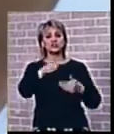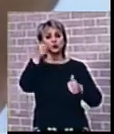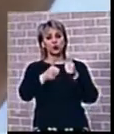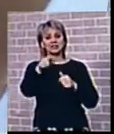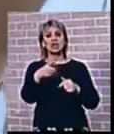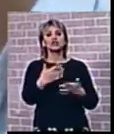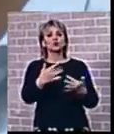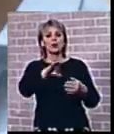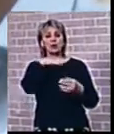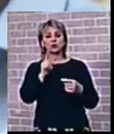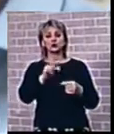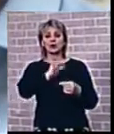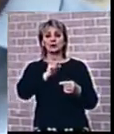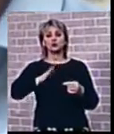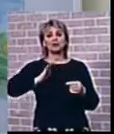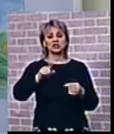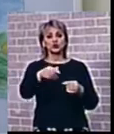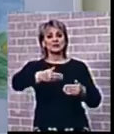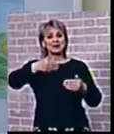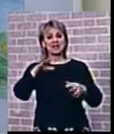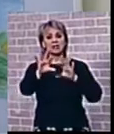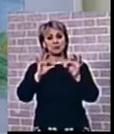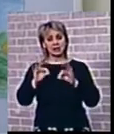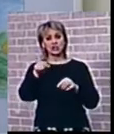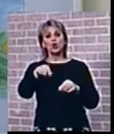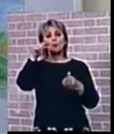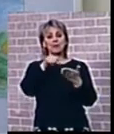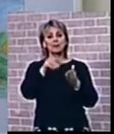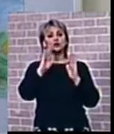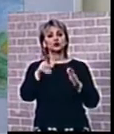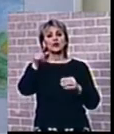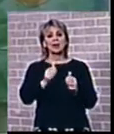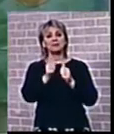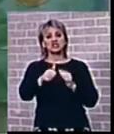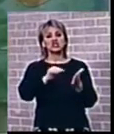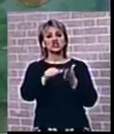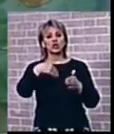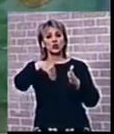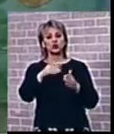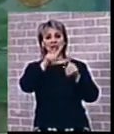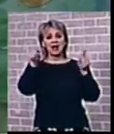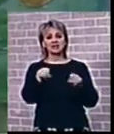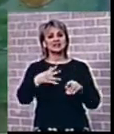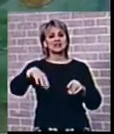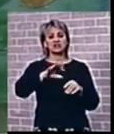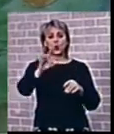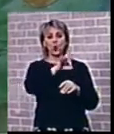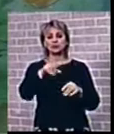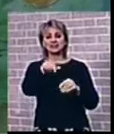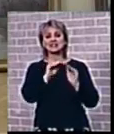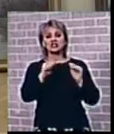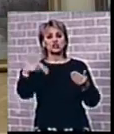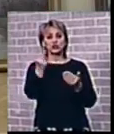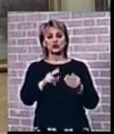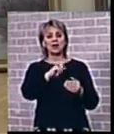конкурсе настолько много, что работы пришлось предварительно отбирать. Сюда попали только призеры – 60 лучших картин со всей области. Дети